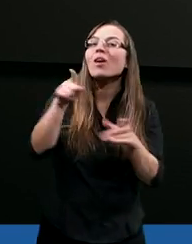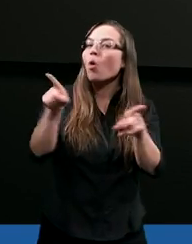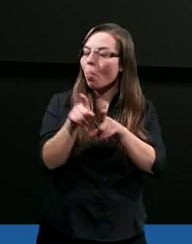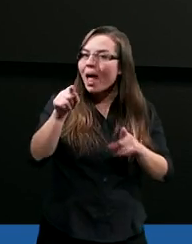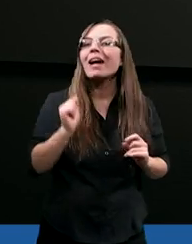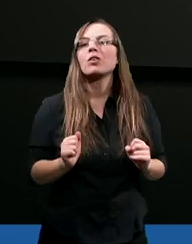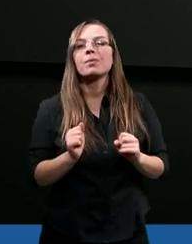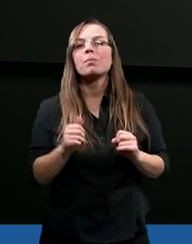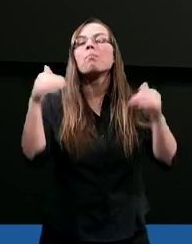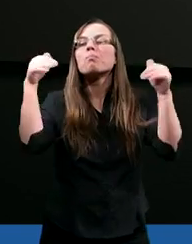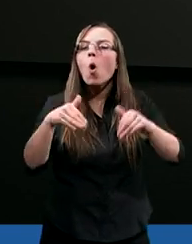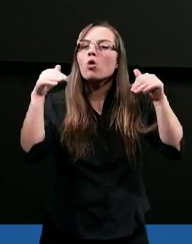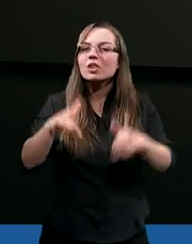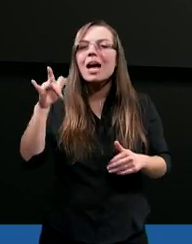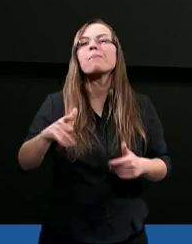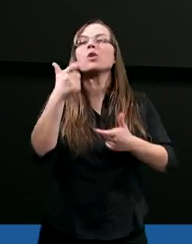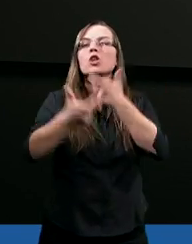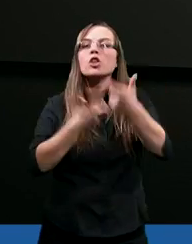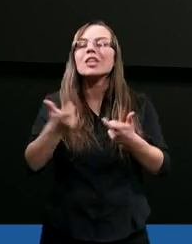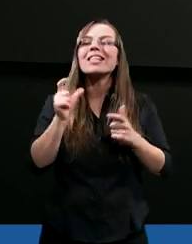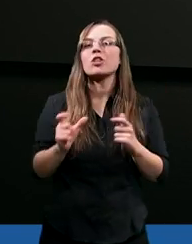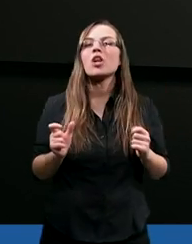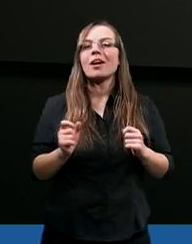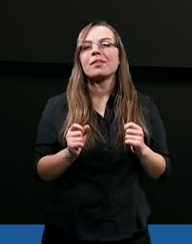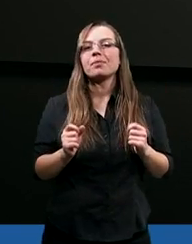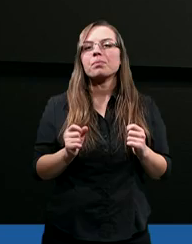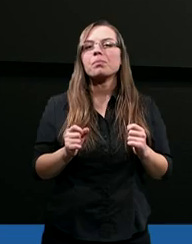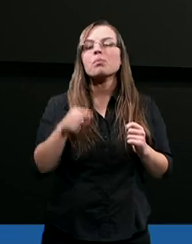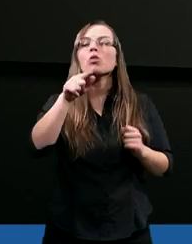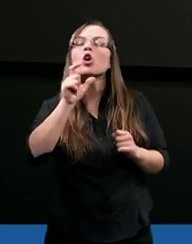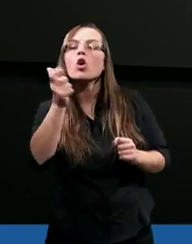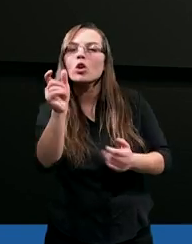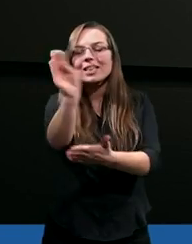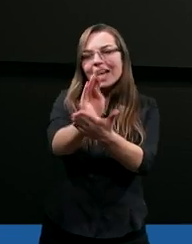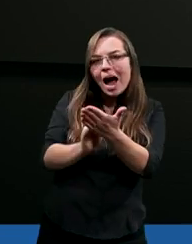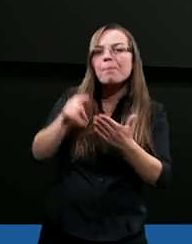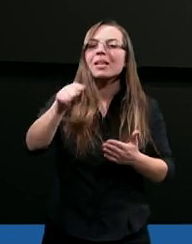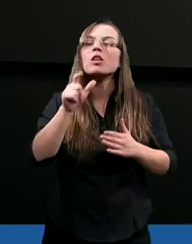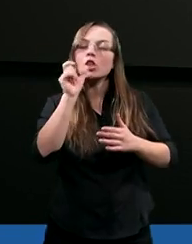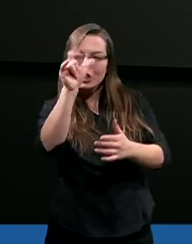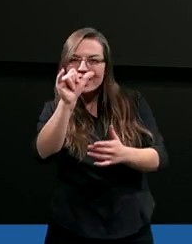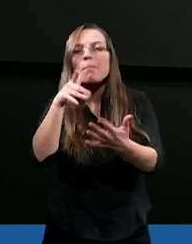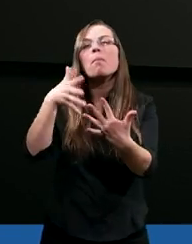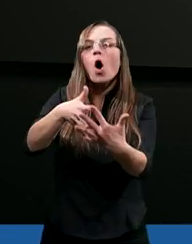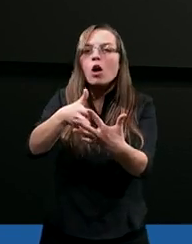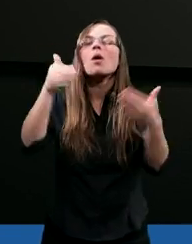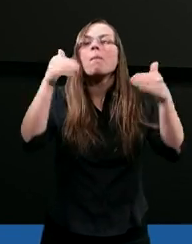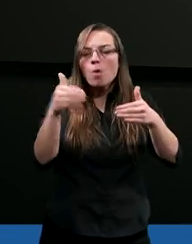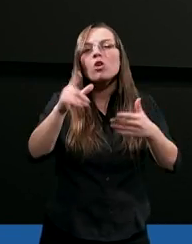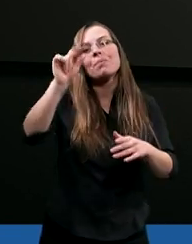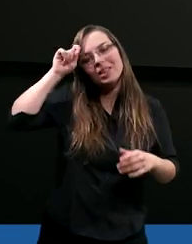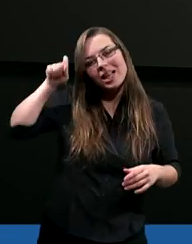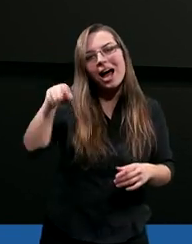możemy to, co napisali ci prorocy, możemy